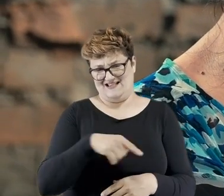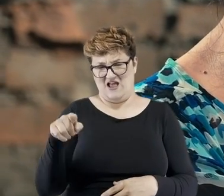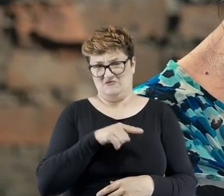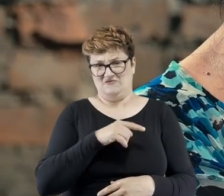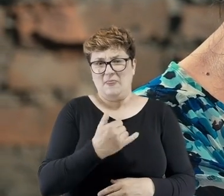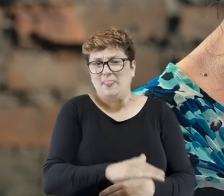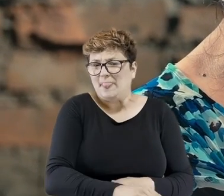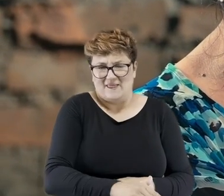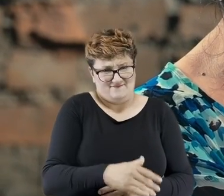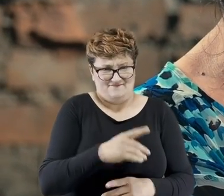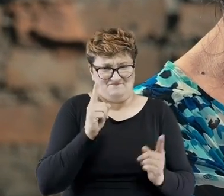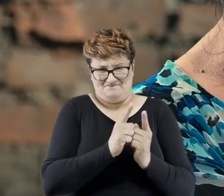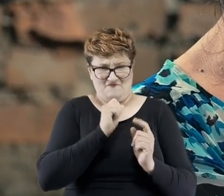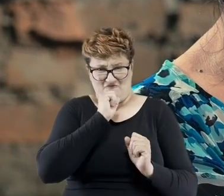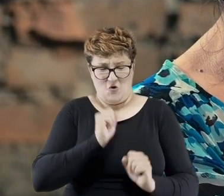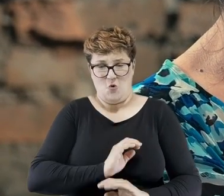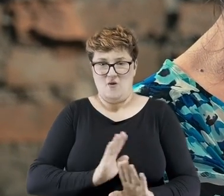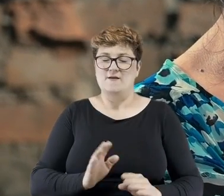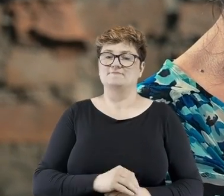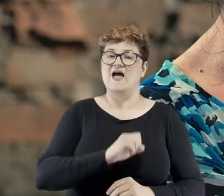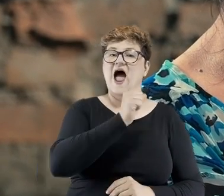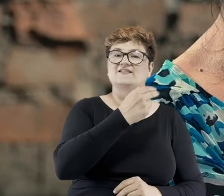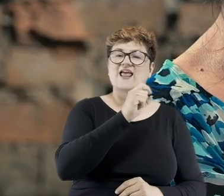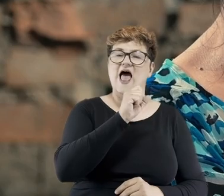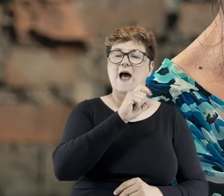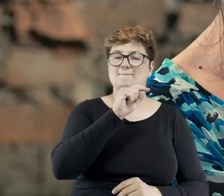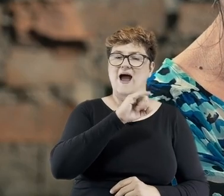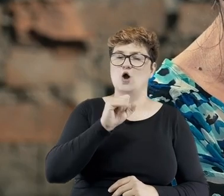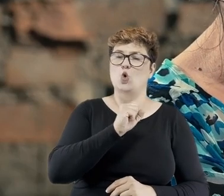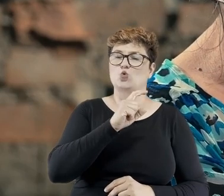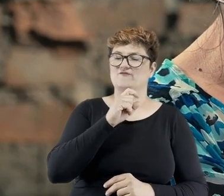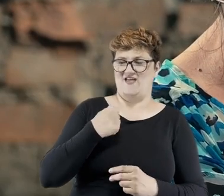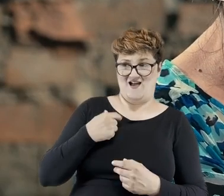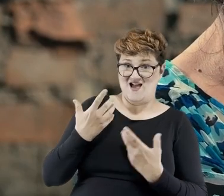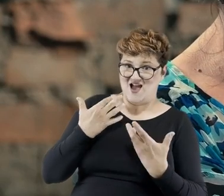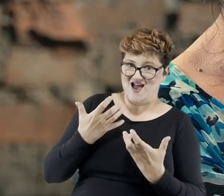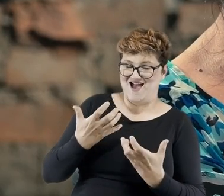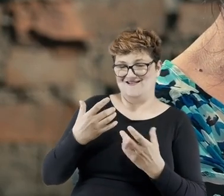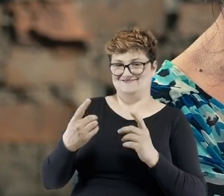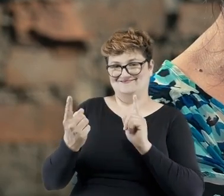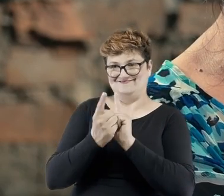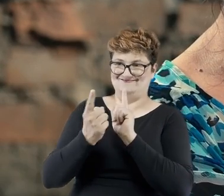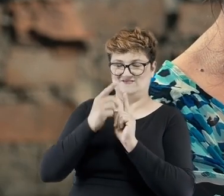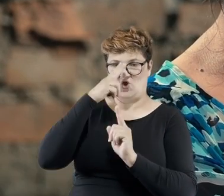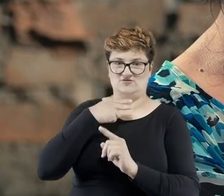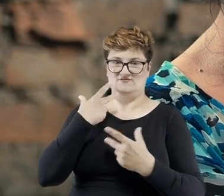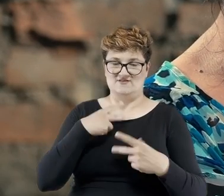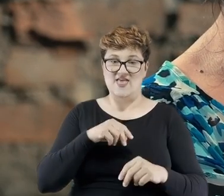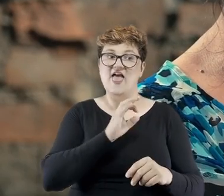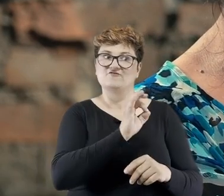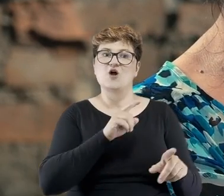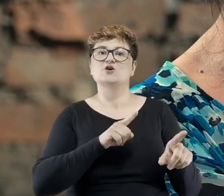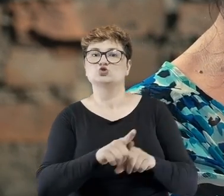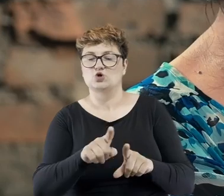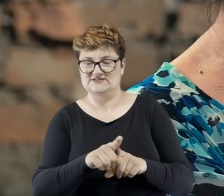jako dziewczynki nie widział w ogóle. Anieli Pająkówni niespecjalnie zależało na tym. Zaczęło bardzo zależeć